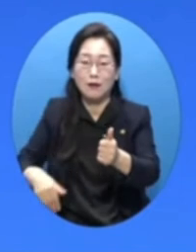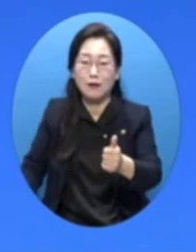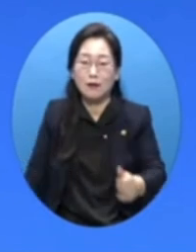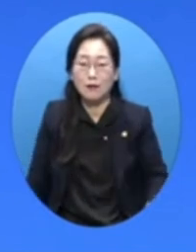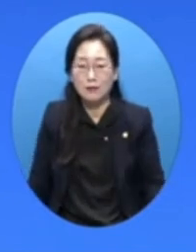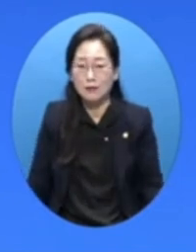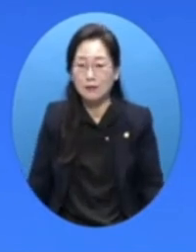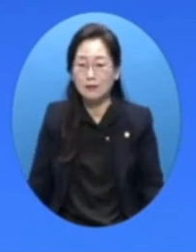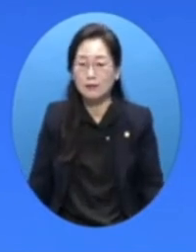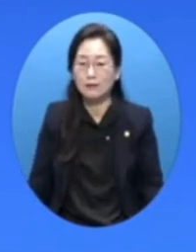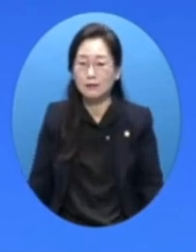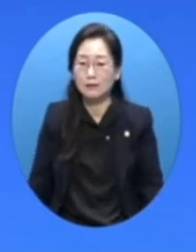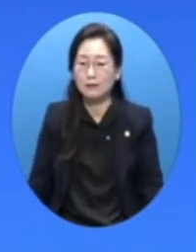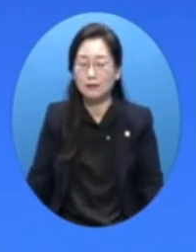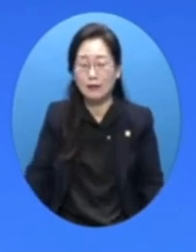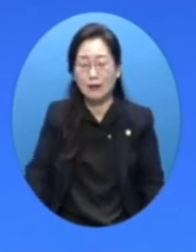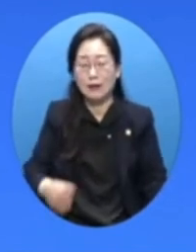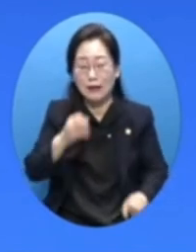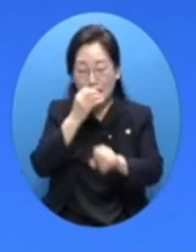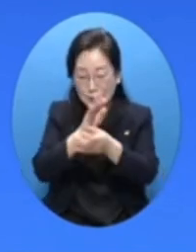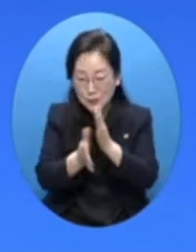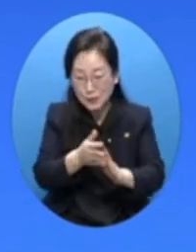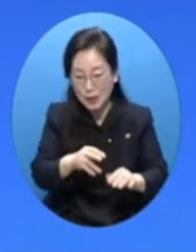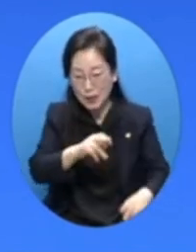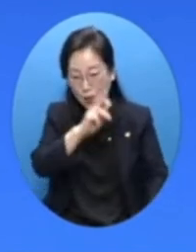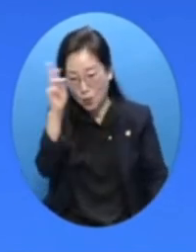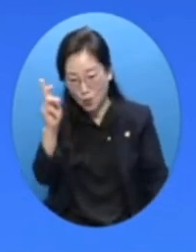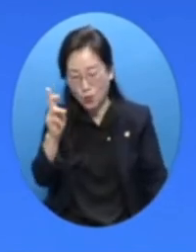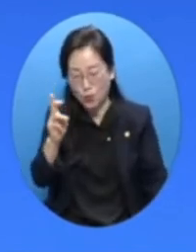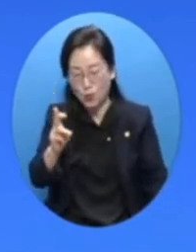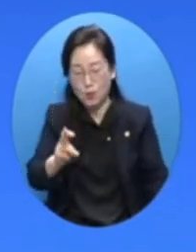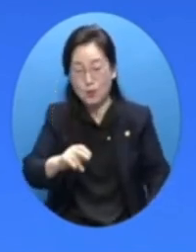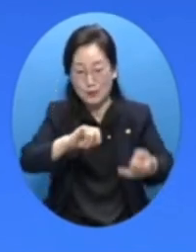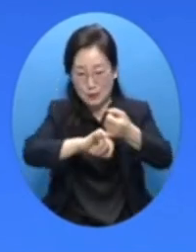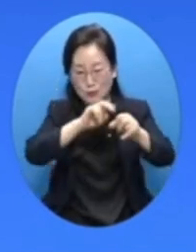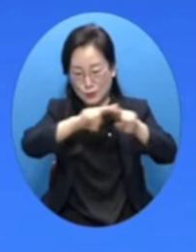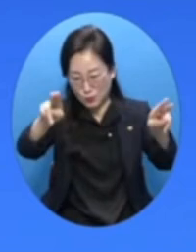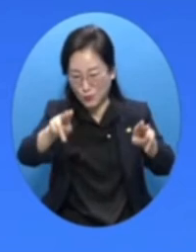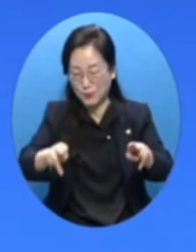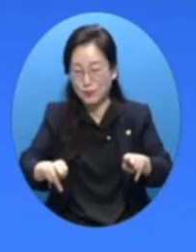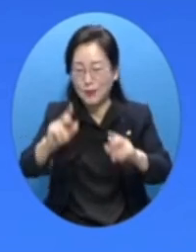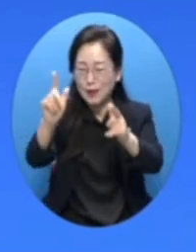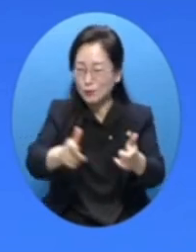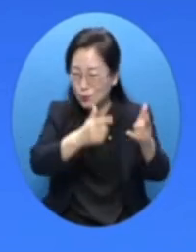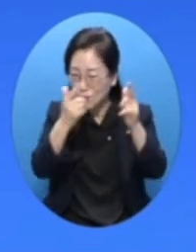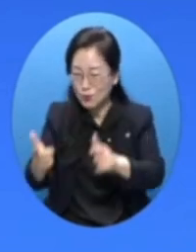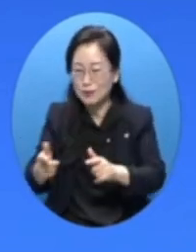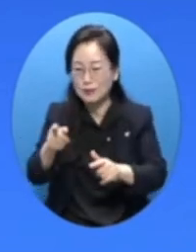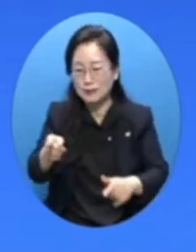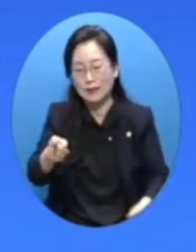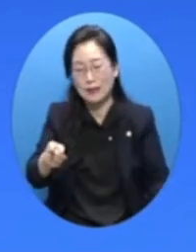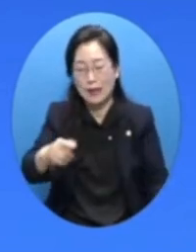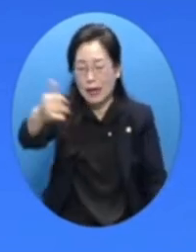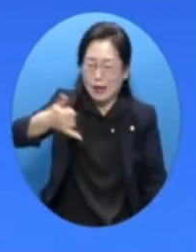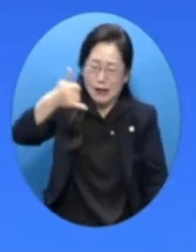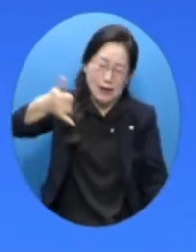그래서 오후 일정을 취소하고 안 되겠다. 오늘 하루 종일 그렇게 전화가 오니